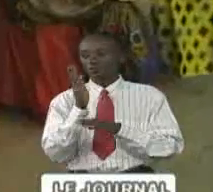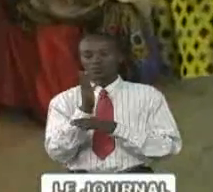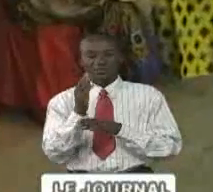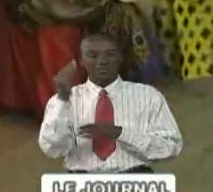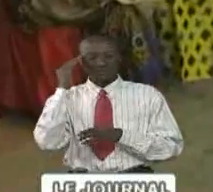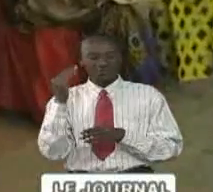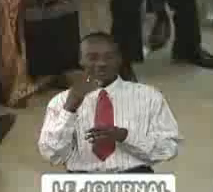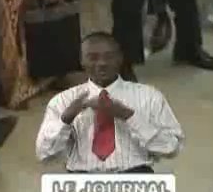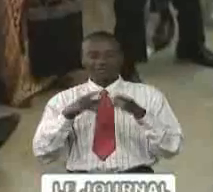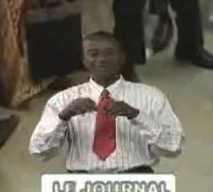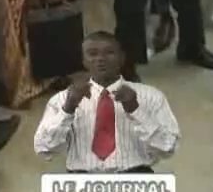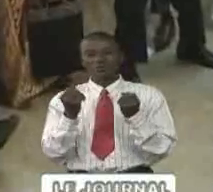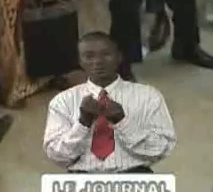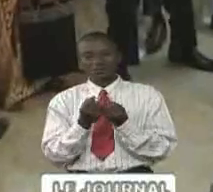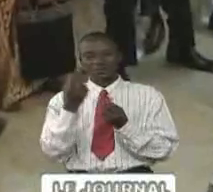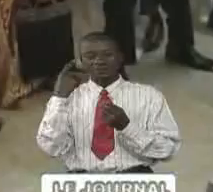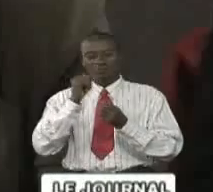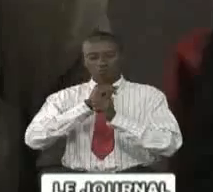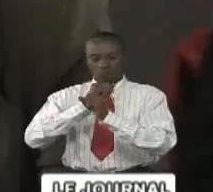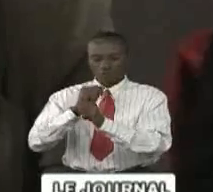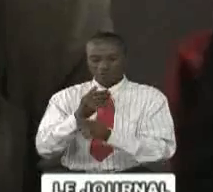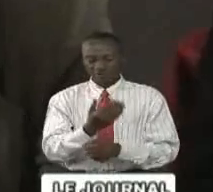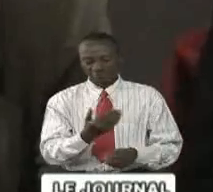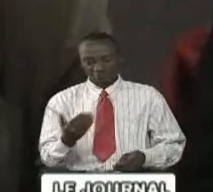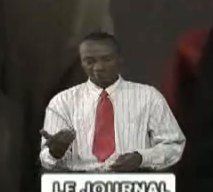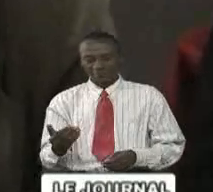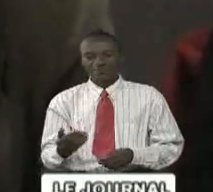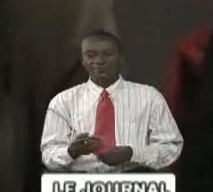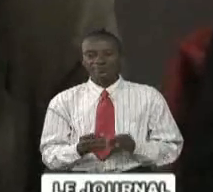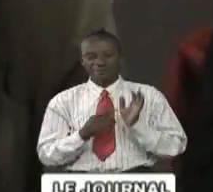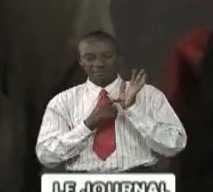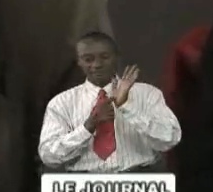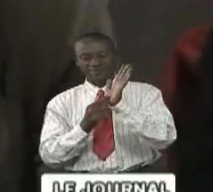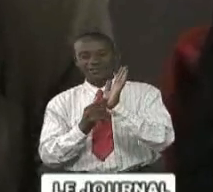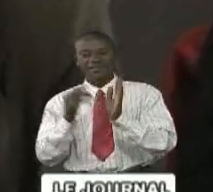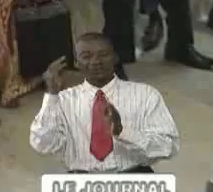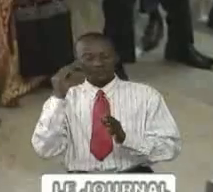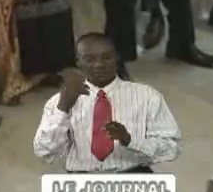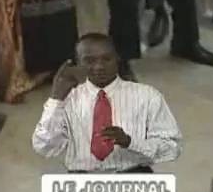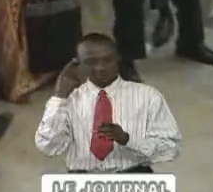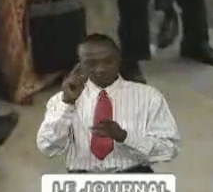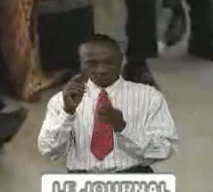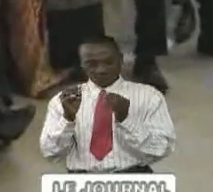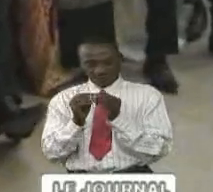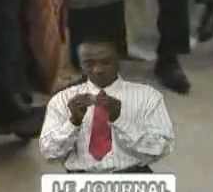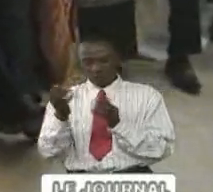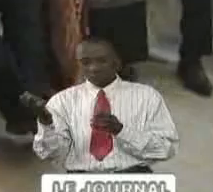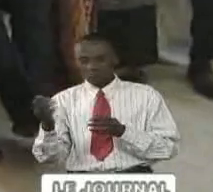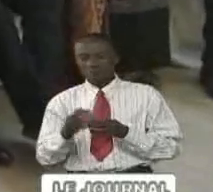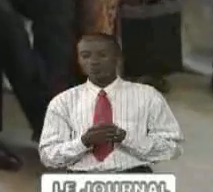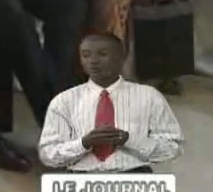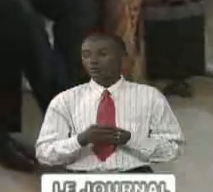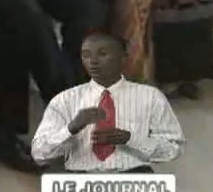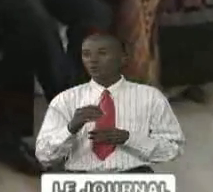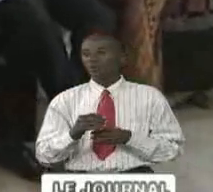Affaires sociales en matière de protection de l'enfant a représenté les ministres à ses assises. Les coordonnateurs communaux des districts ainsi que